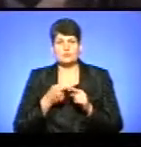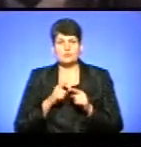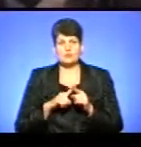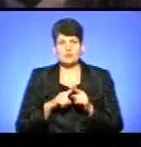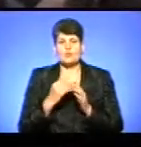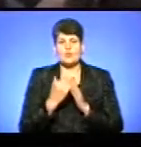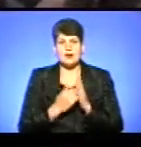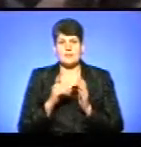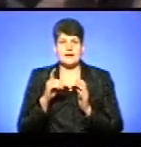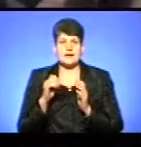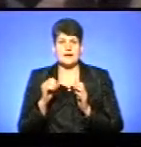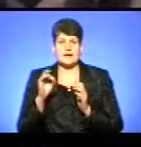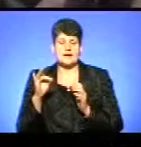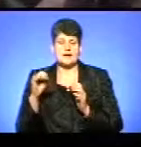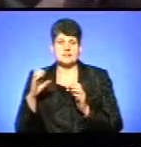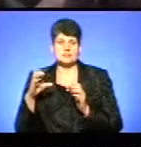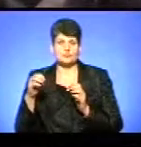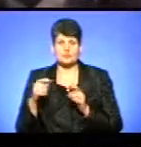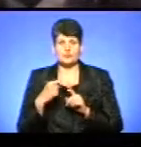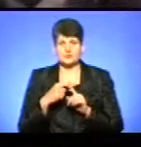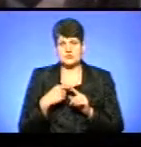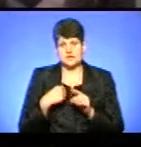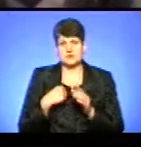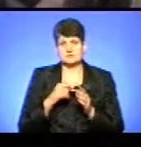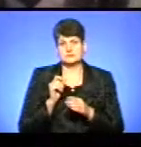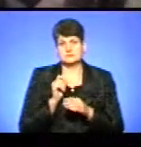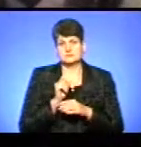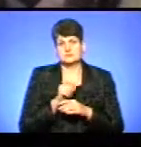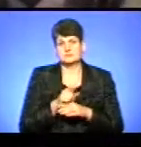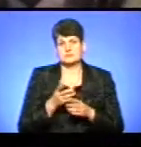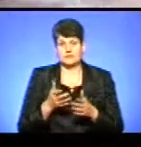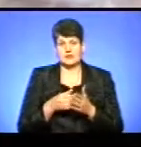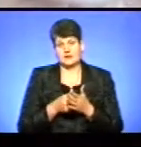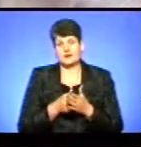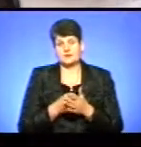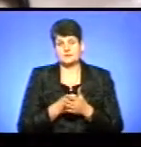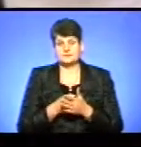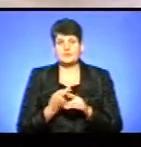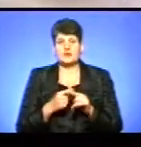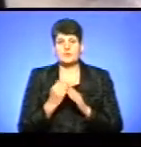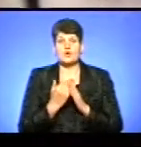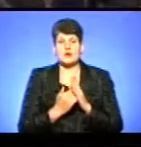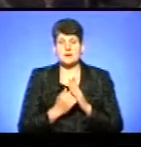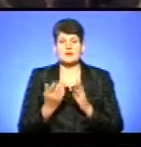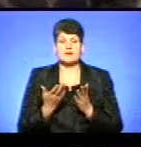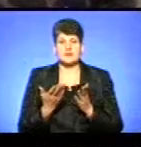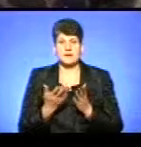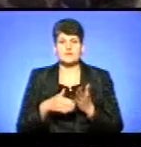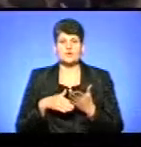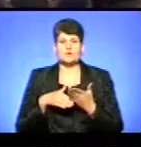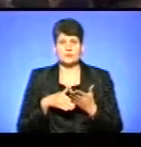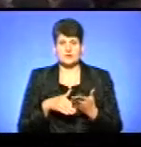«Еразмус+», після цього я поставила перед собою мету. Ну ось, в принципі, я й до неї дійшла. Це програма, яка, перш за все,